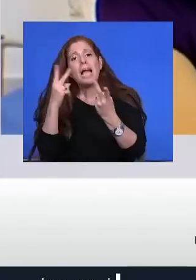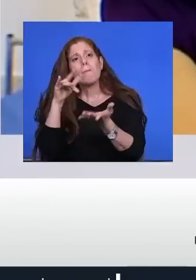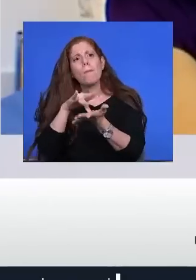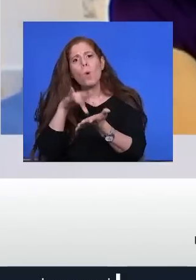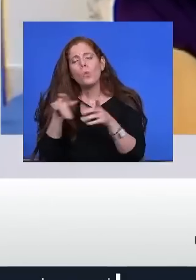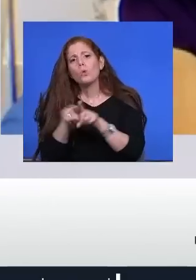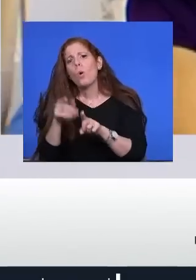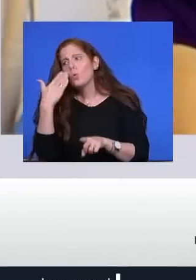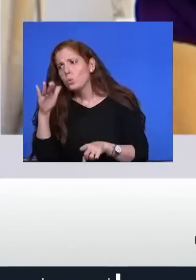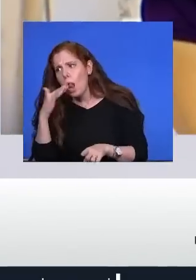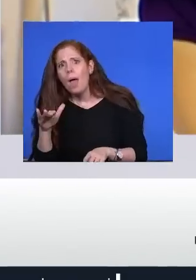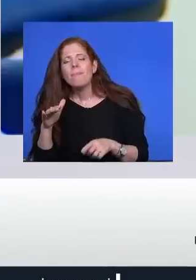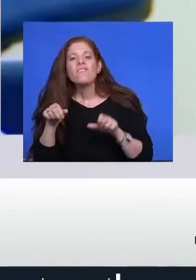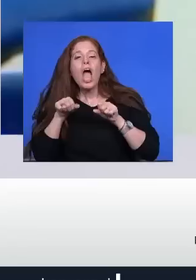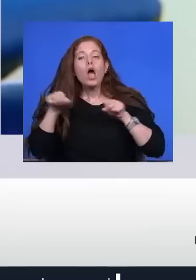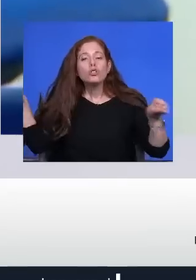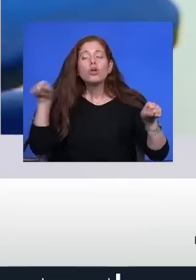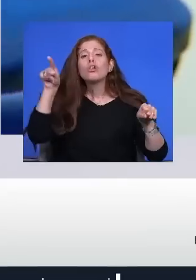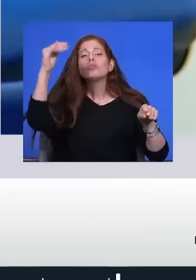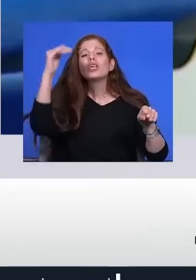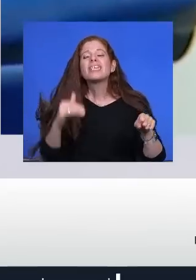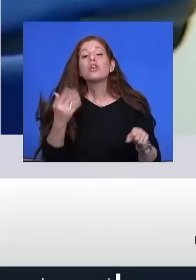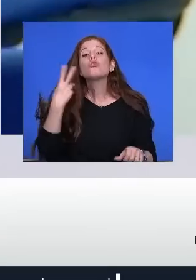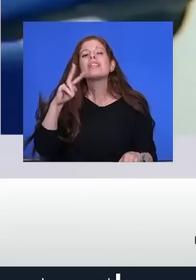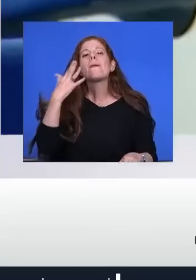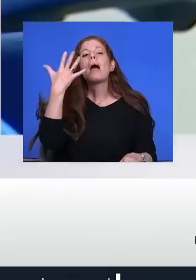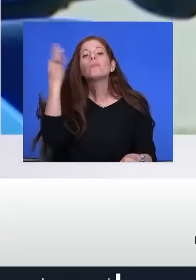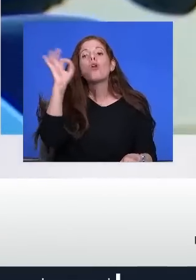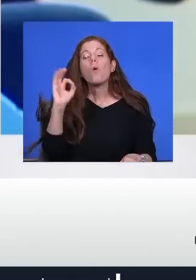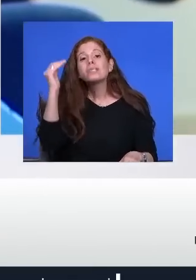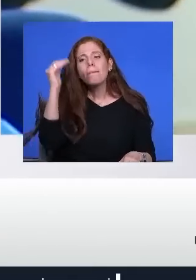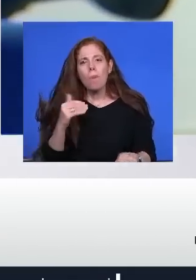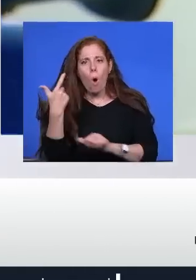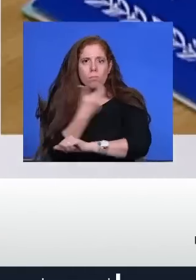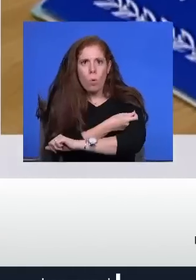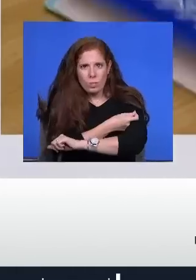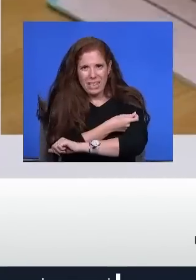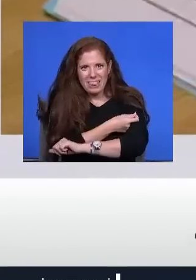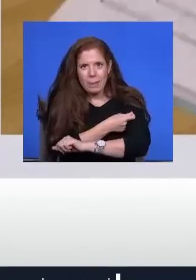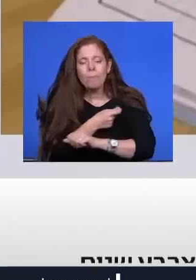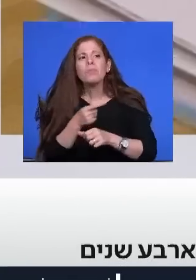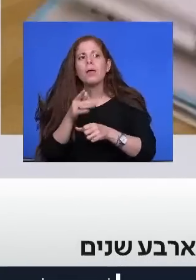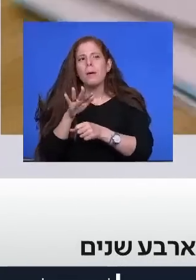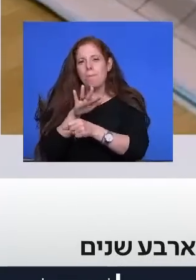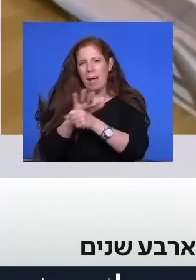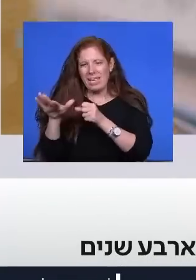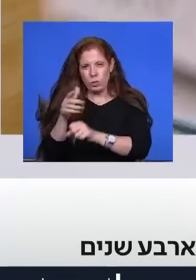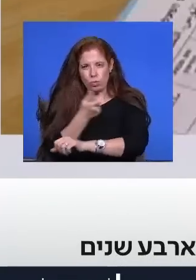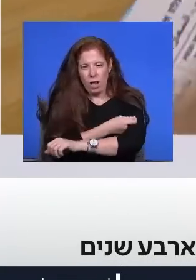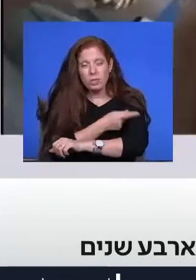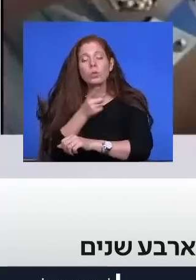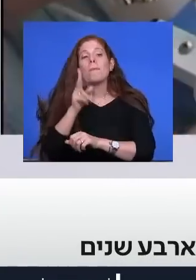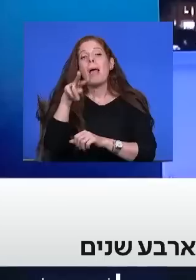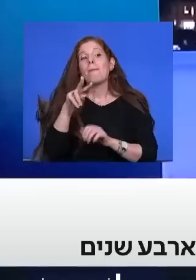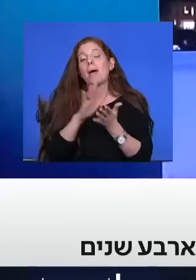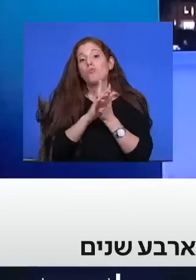כמו, במחוזות כמו ירושלים ואשקלון. שם יש ירידה של יותר מ-5% בשיעור הכיסוי החיסוני